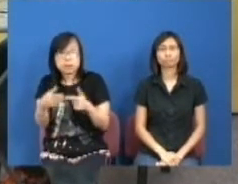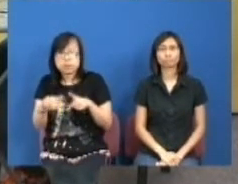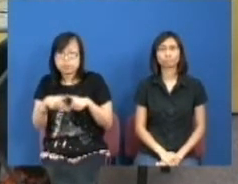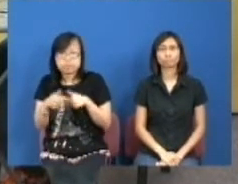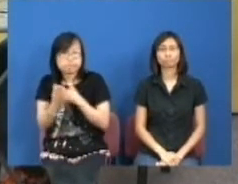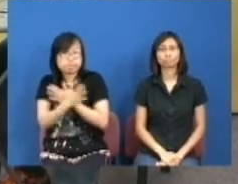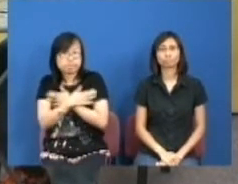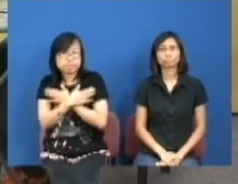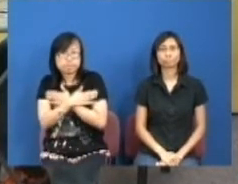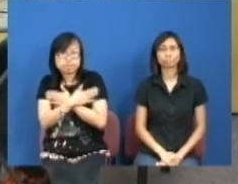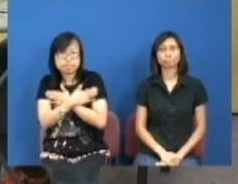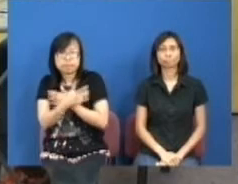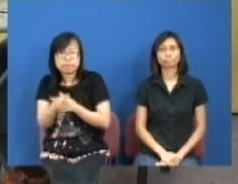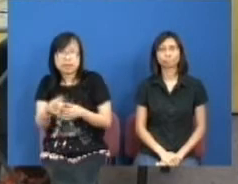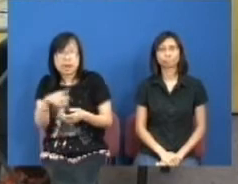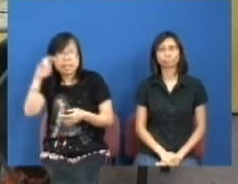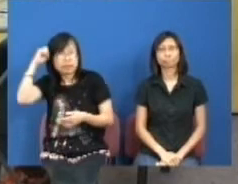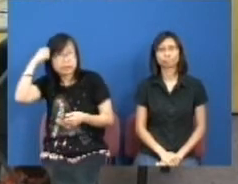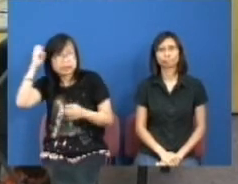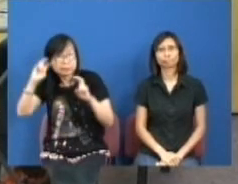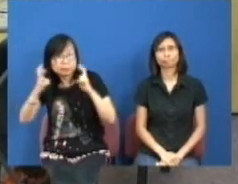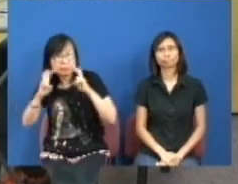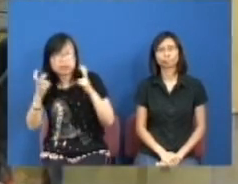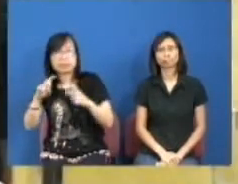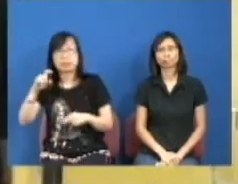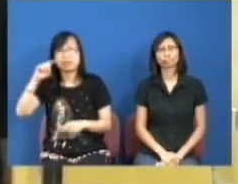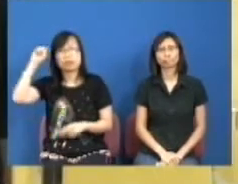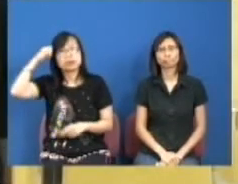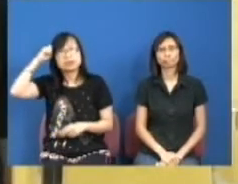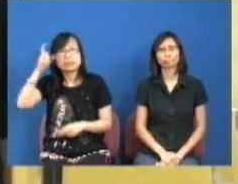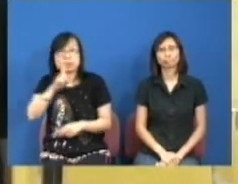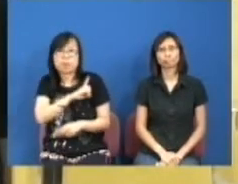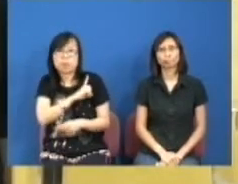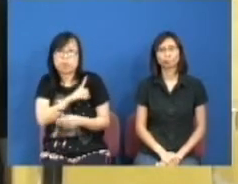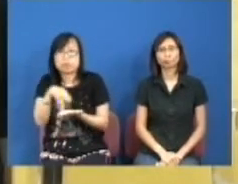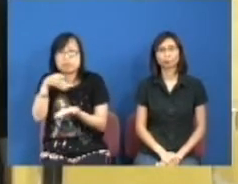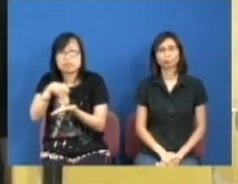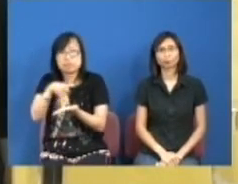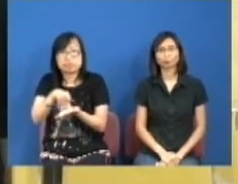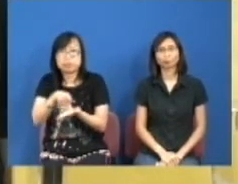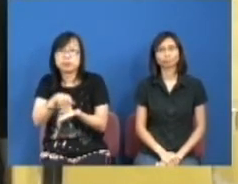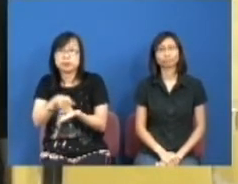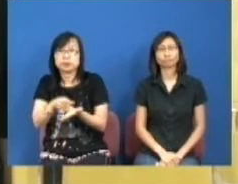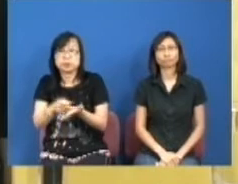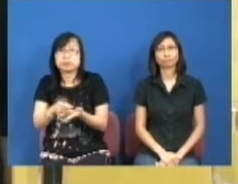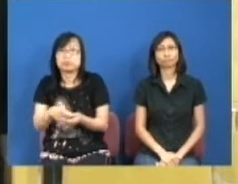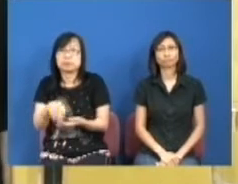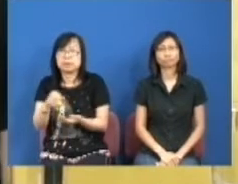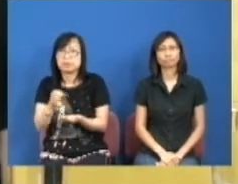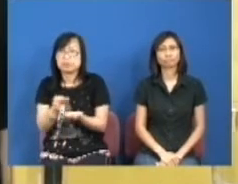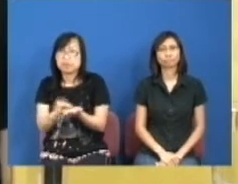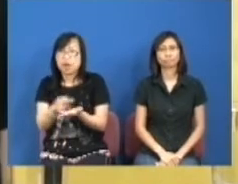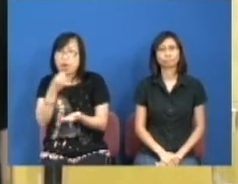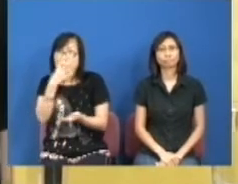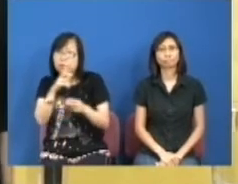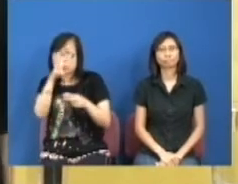個題目，即係除了是一個研究題目咧，亦都係一個可以俾我個人參與嘅一個即係範圍啦。香港嘅